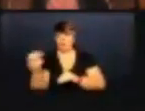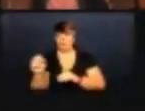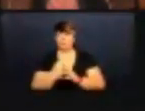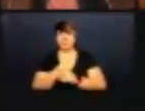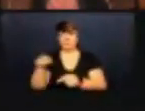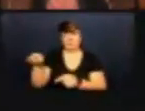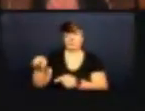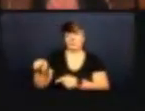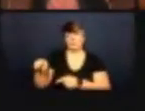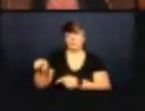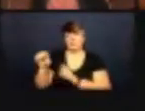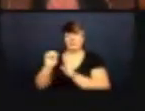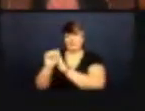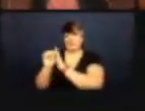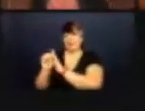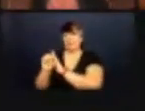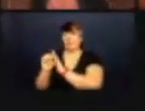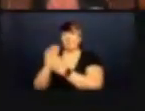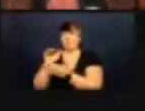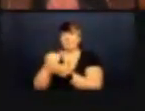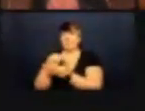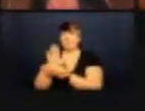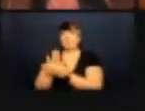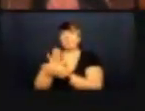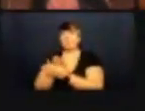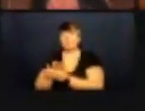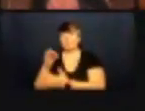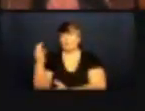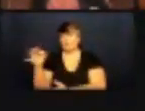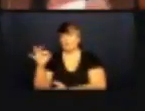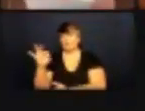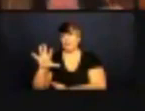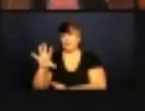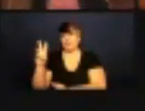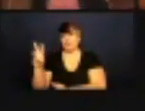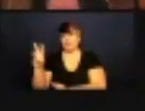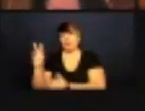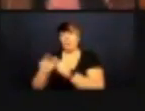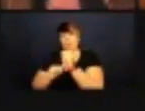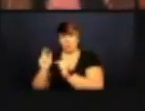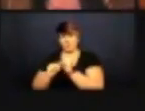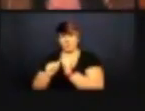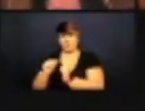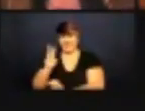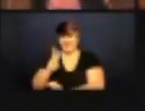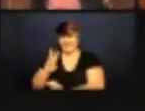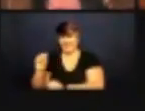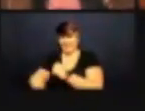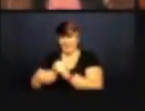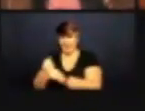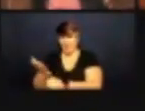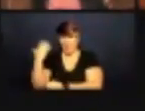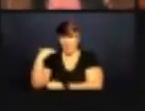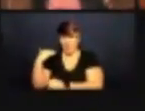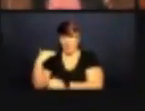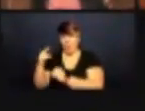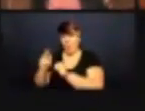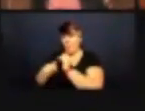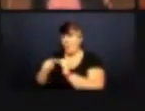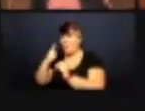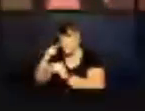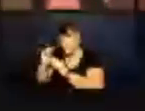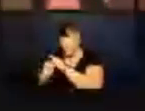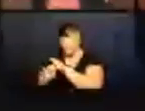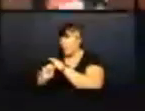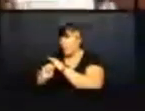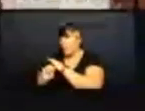Huu ni mfano wa shule ya wastani ambayo ilijengwa mwaka miaka 66